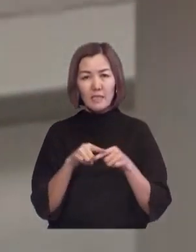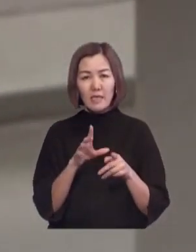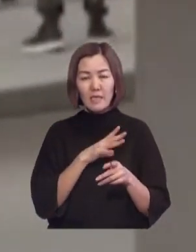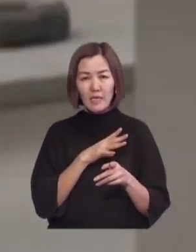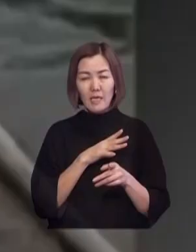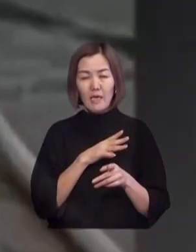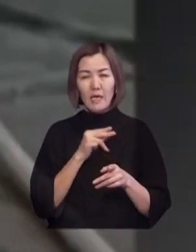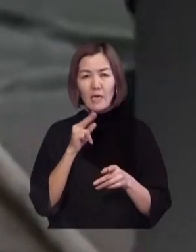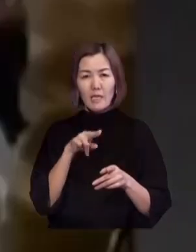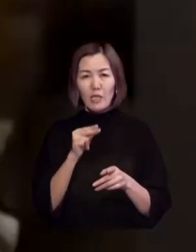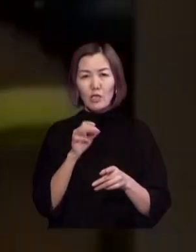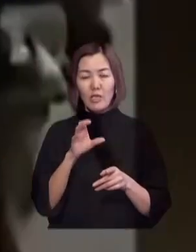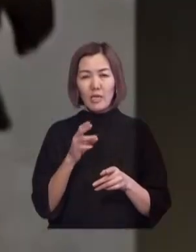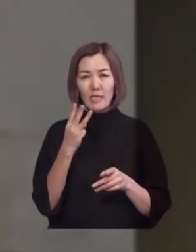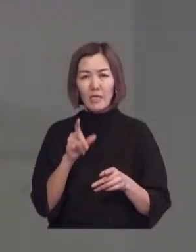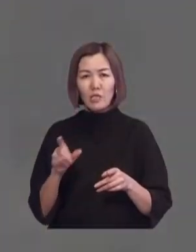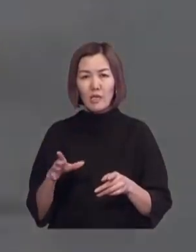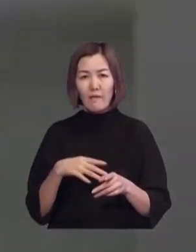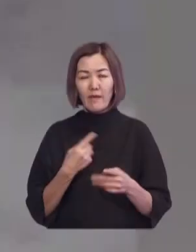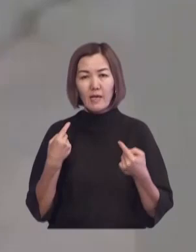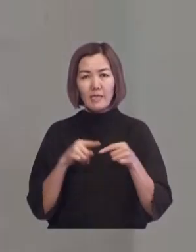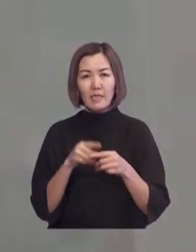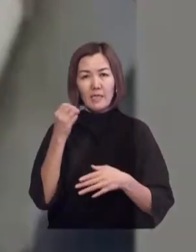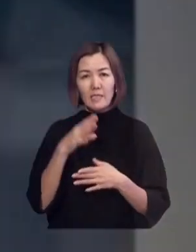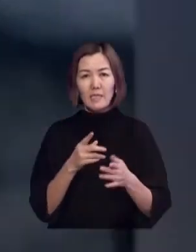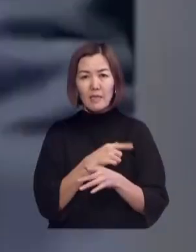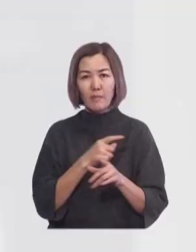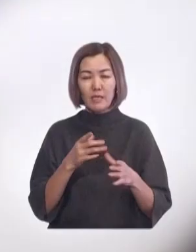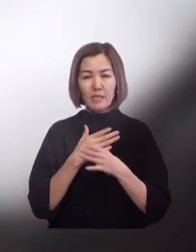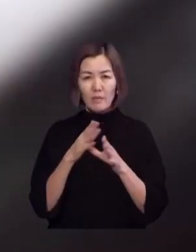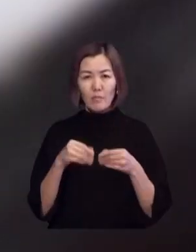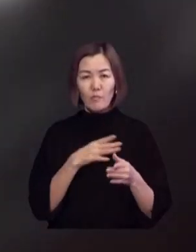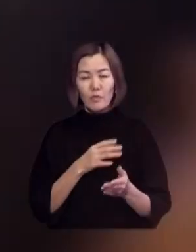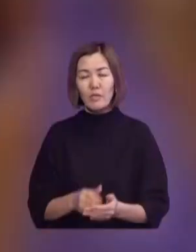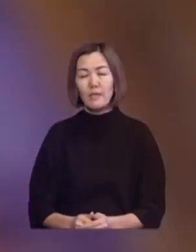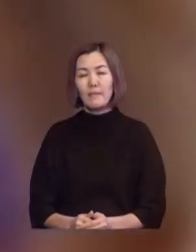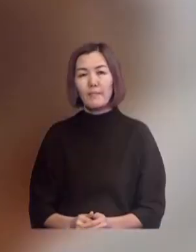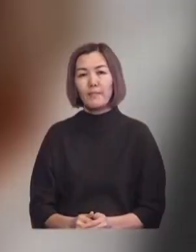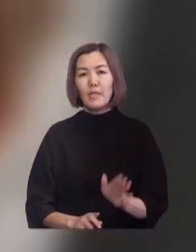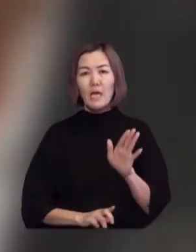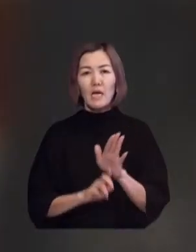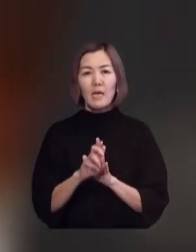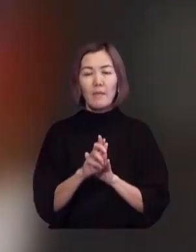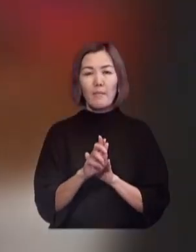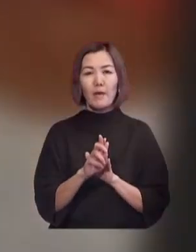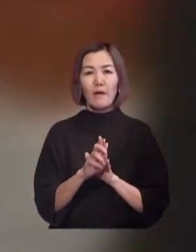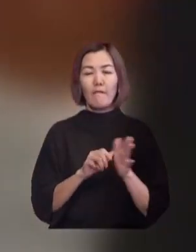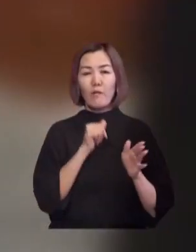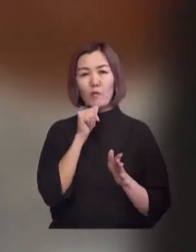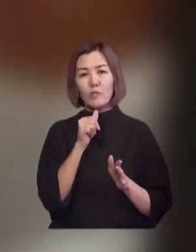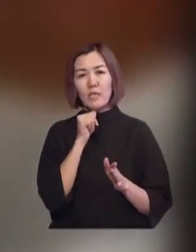техники ДЧС, а также 3 человека и техника Центра медицины катастроф. Из храма Архангела Михаила в